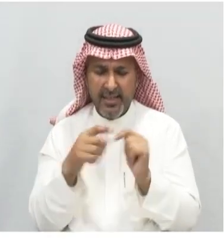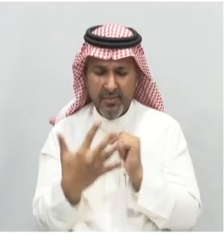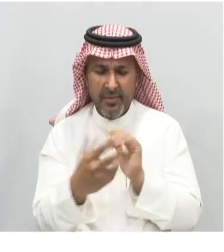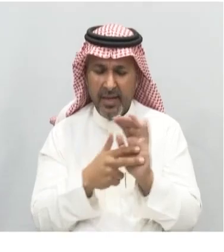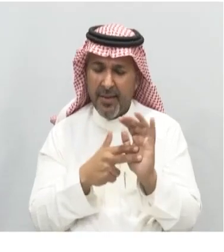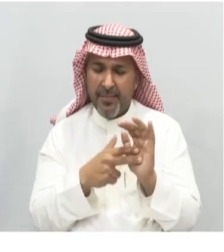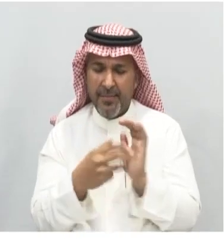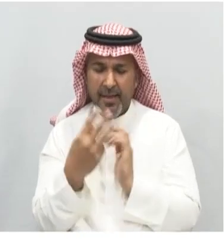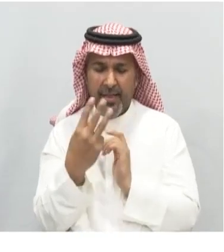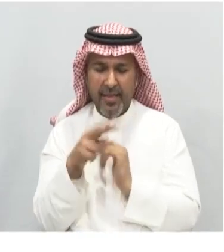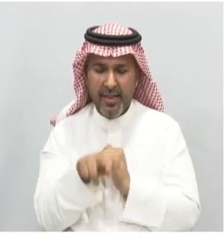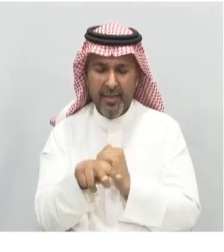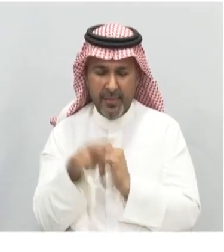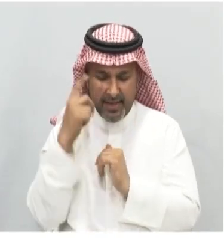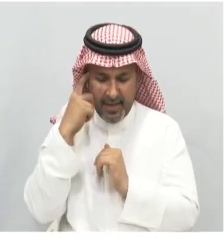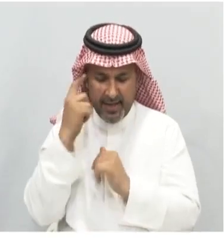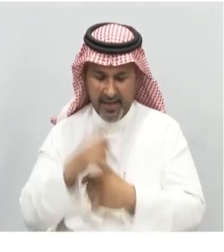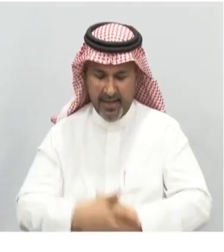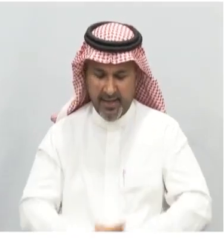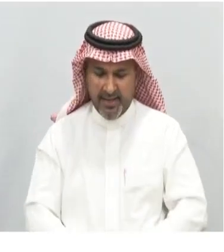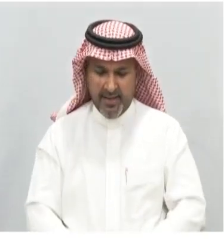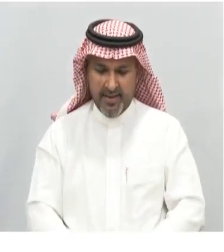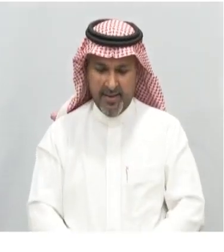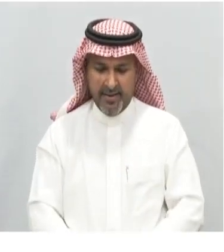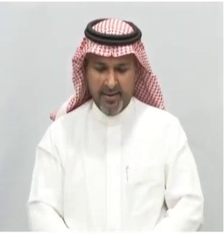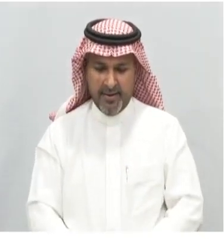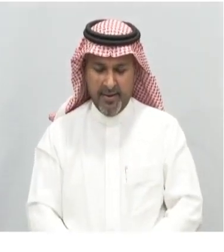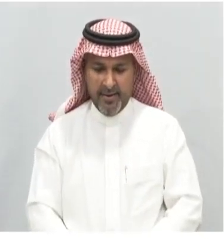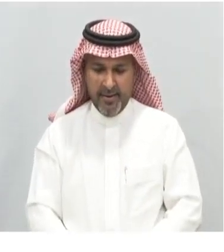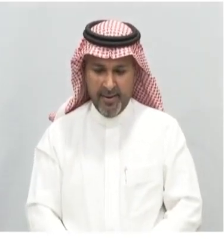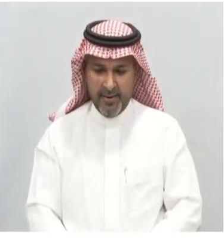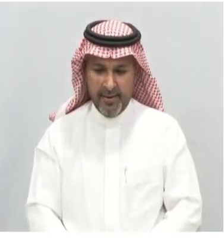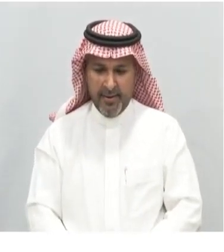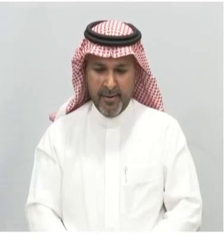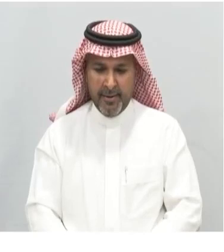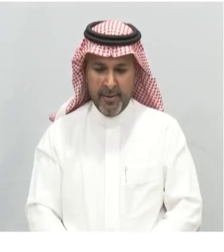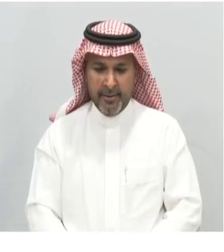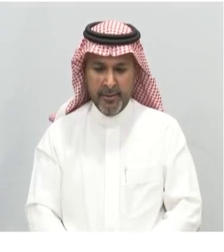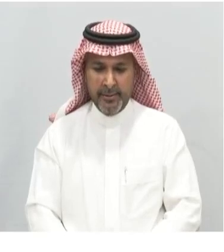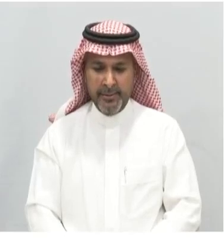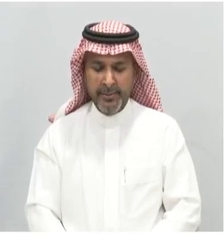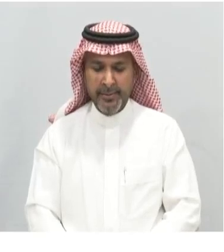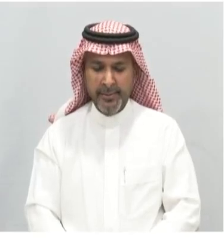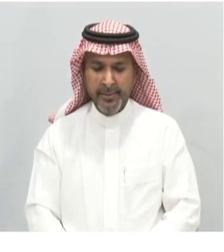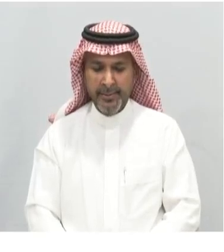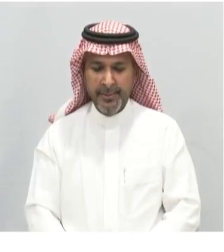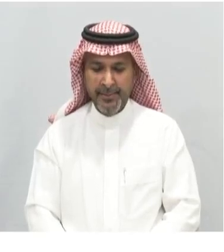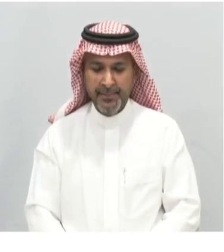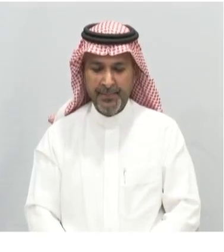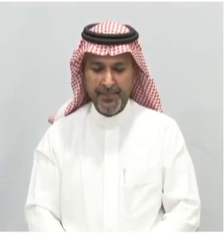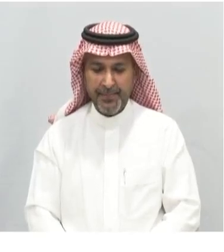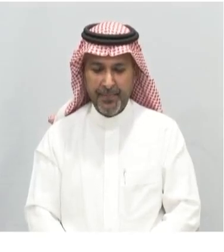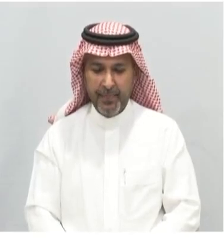وكذلك 1500 تقسيم 5 تساوي 300 اذا بهذا الشكل توصلنا للاجابه عبر الطريقه